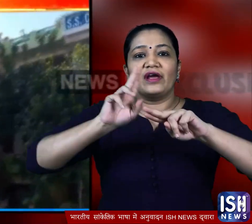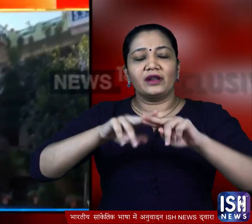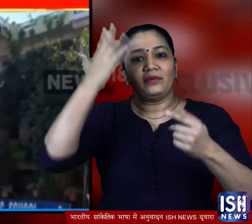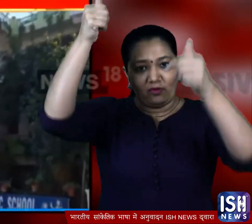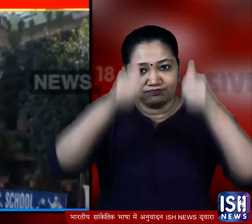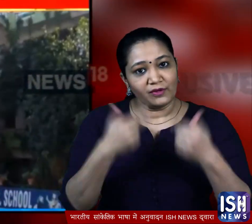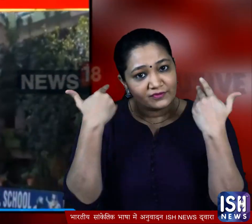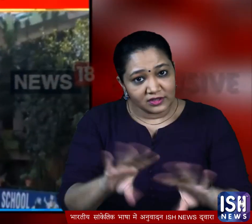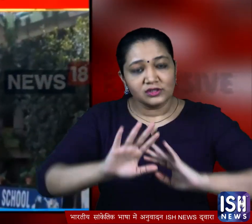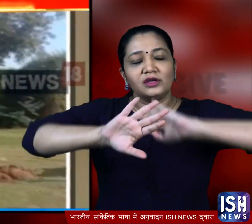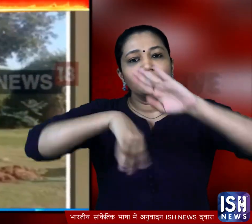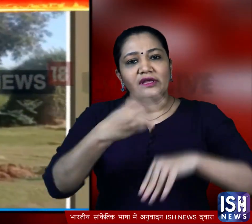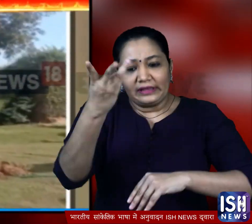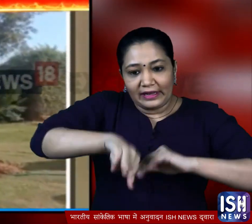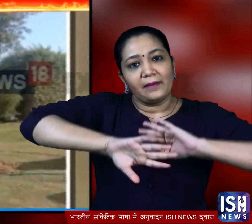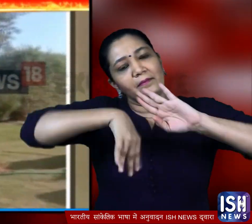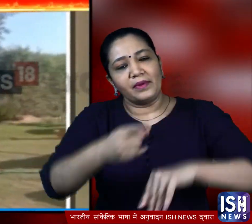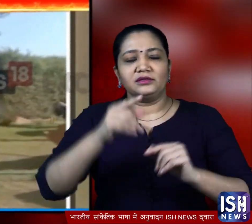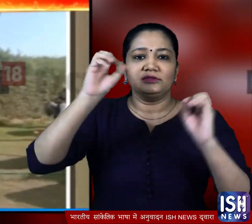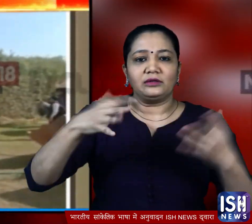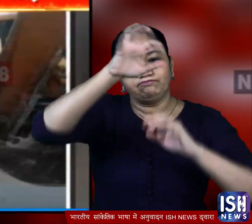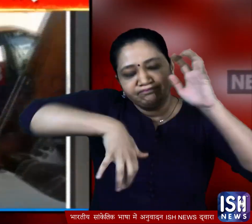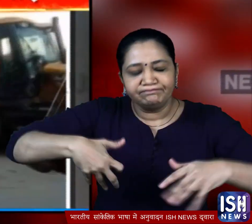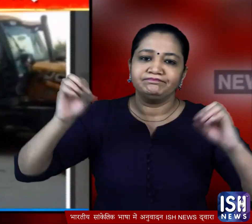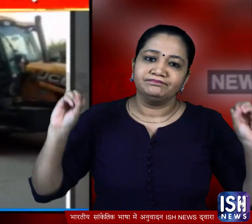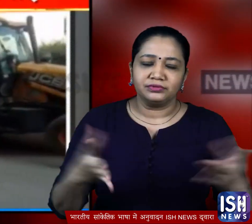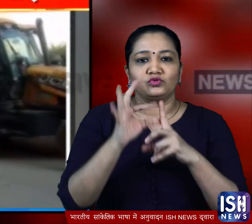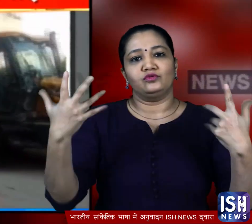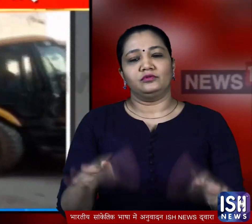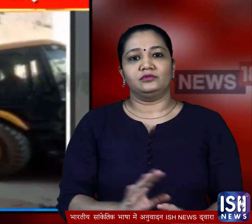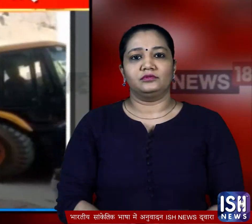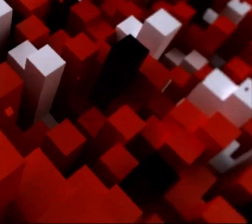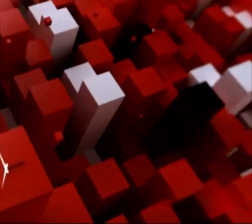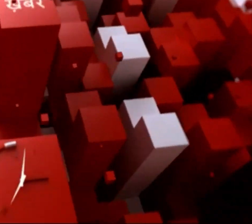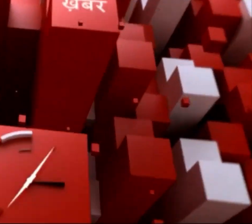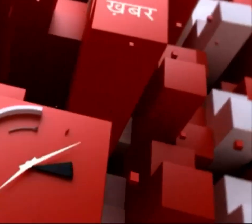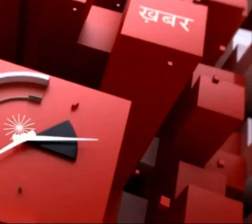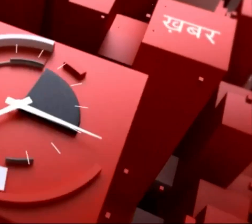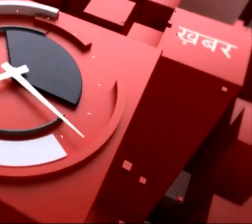में शुक्रवार को पहले नोटिस जारी किया गया और फिर 3 दिन बाद अतिक्रमण के खिलाफ कार्रवाई की गई।